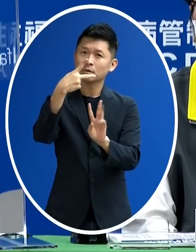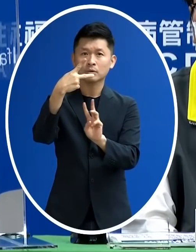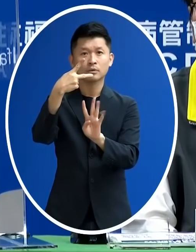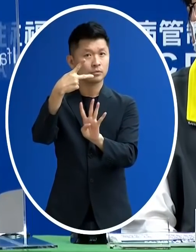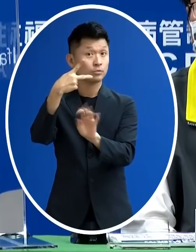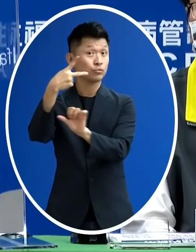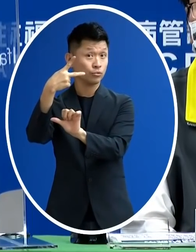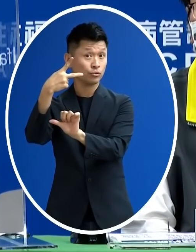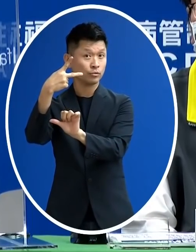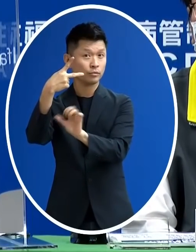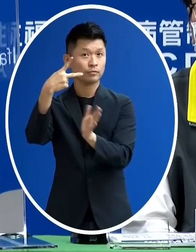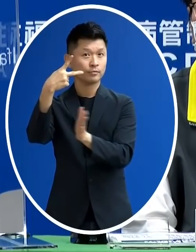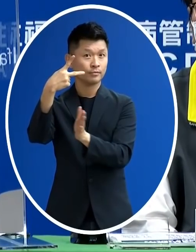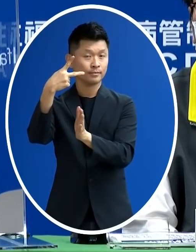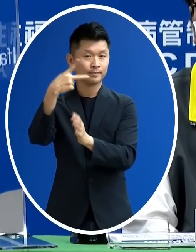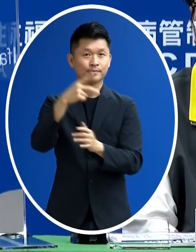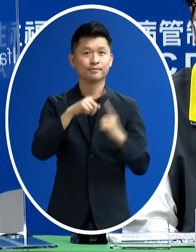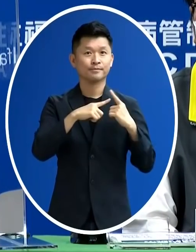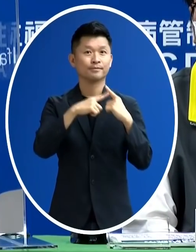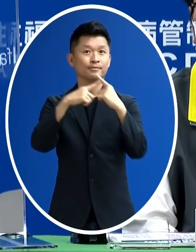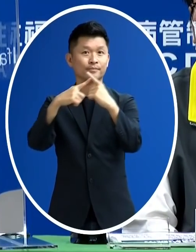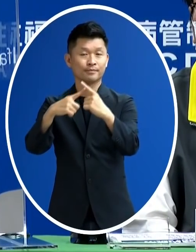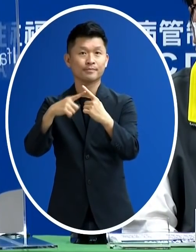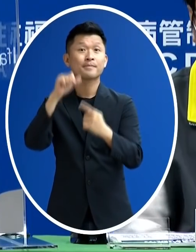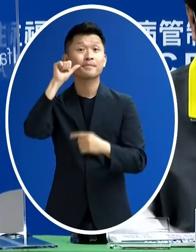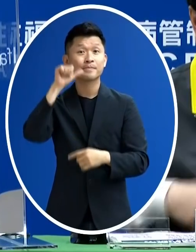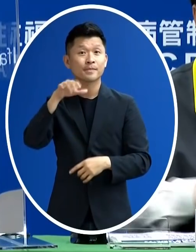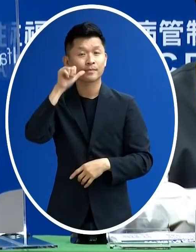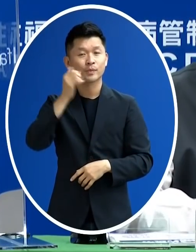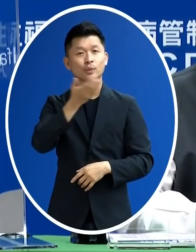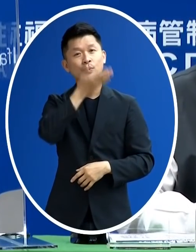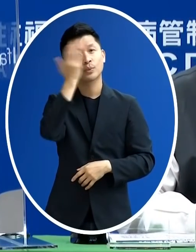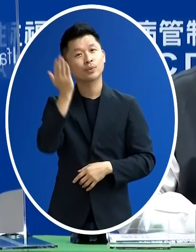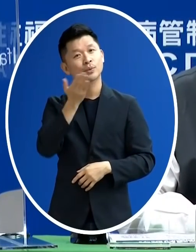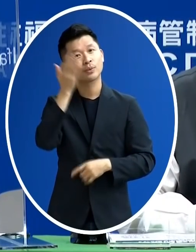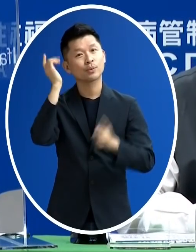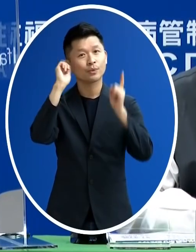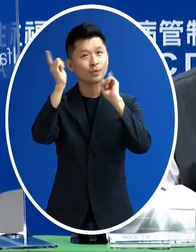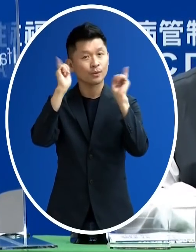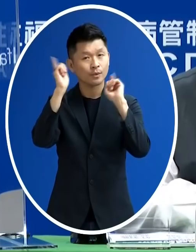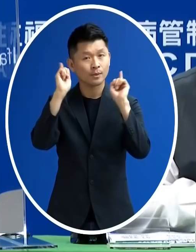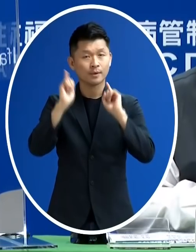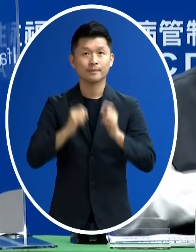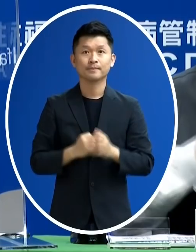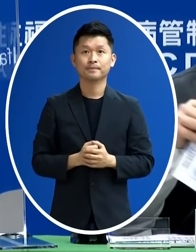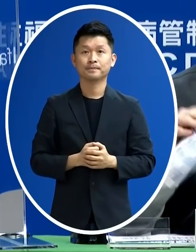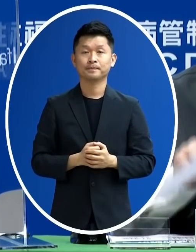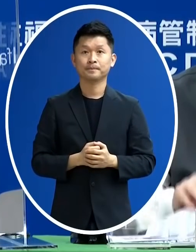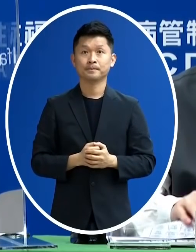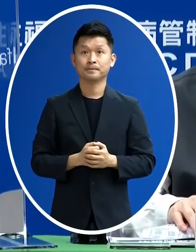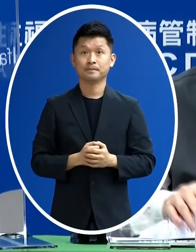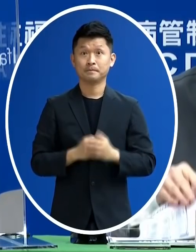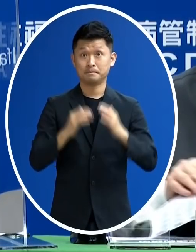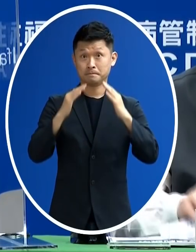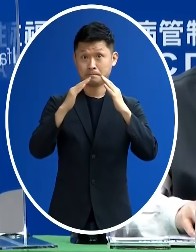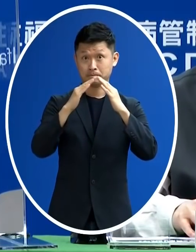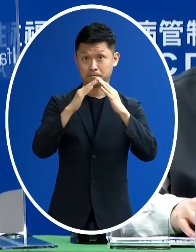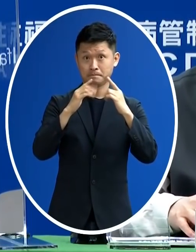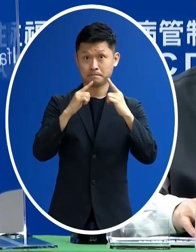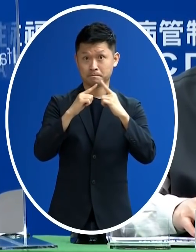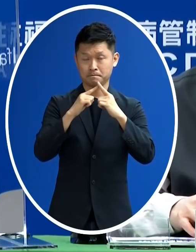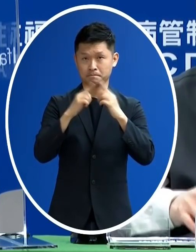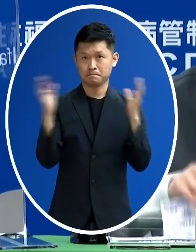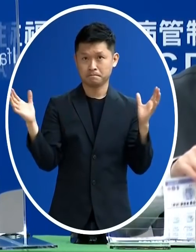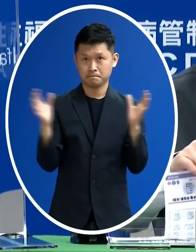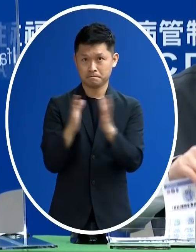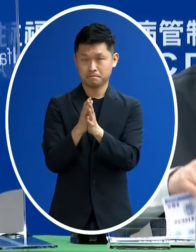5号有这个在苗栗的一个旅游，好，那这个家庭里面哈总共哈有6位，